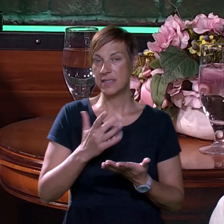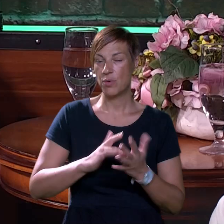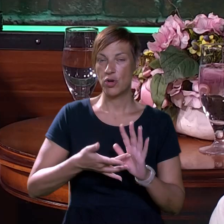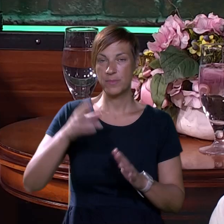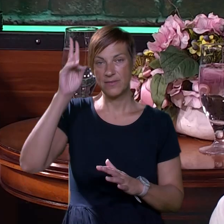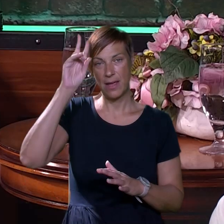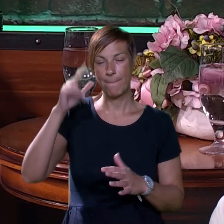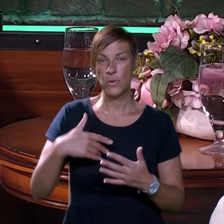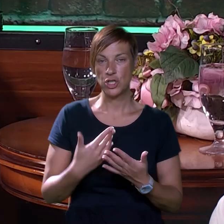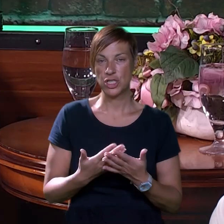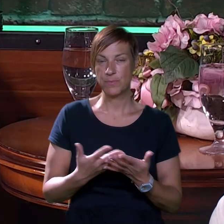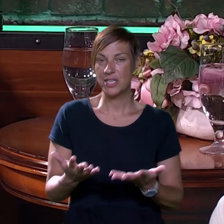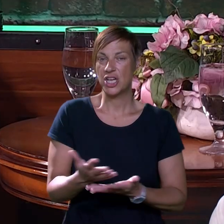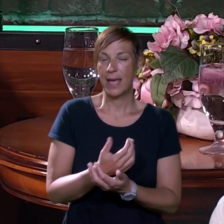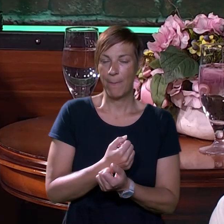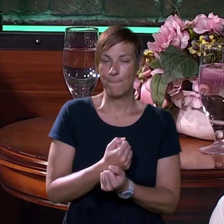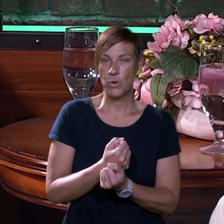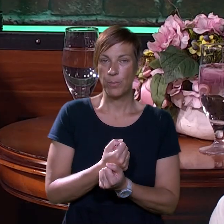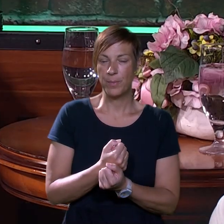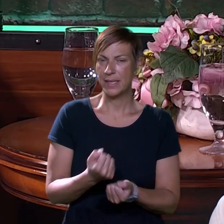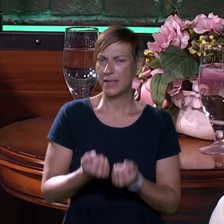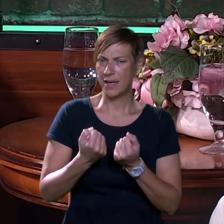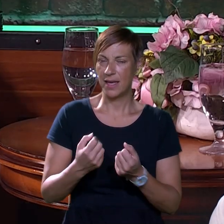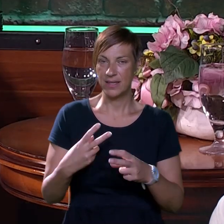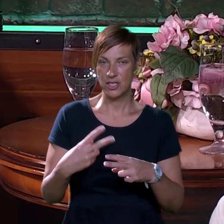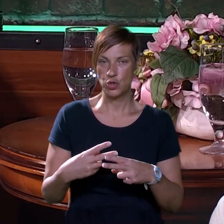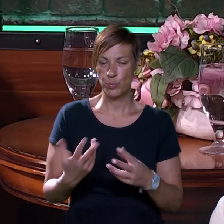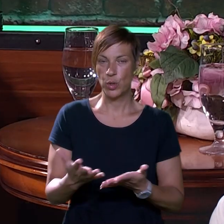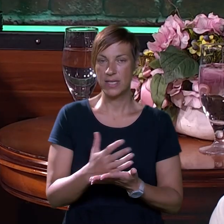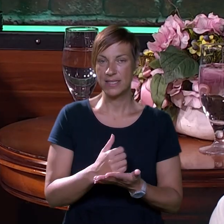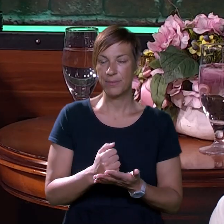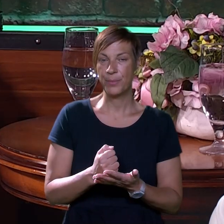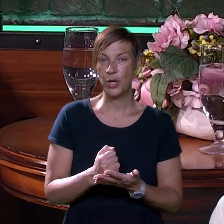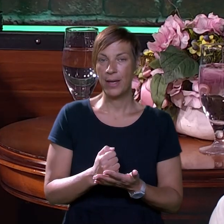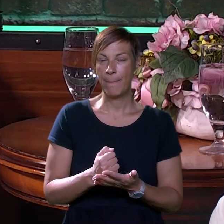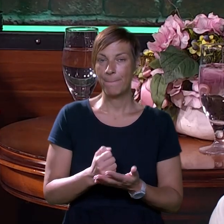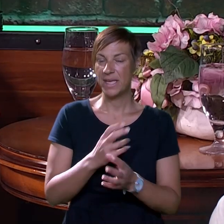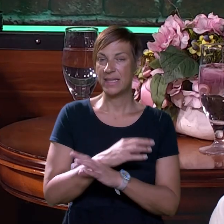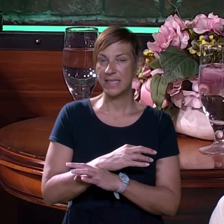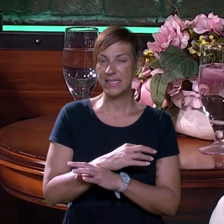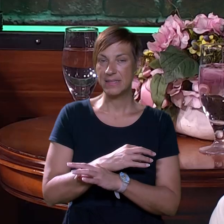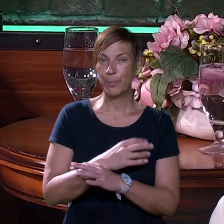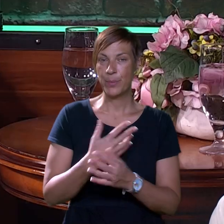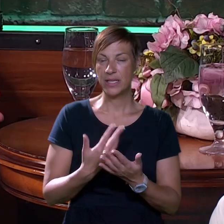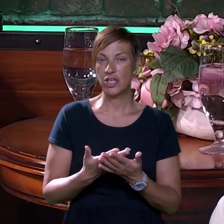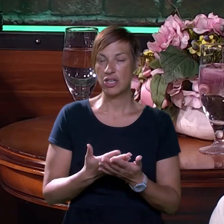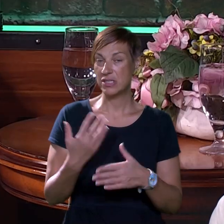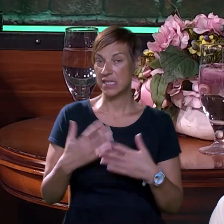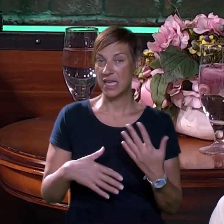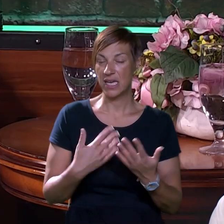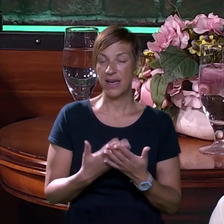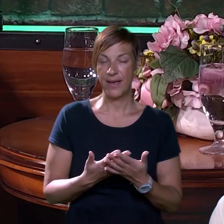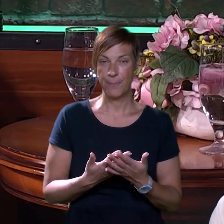sve možeš. Pa čak i pobijediti najtežu bolest i pobijediti, ne znam, smrtonosni nekakav